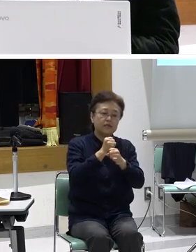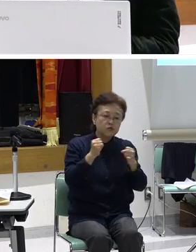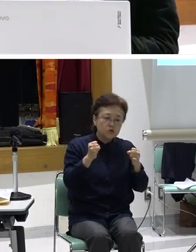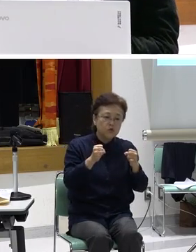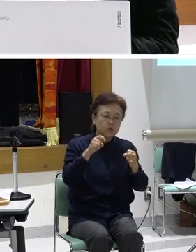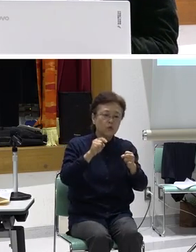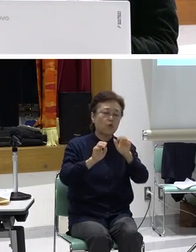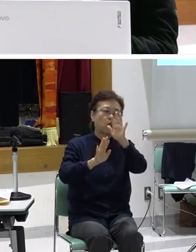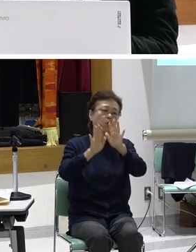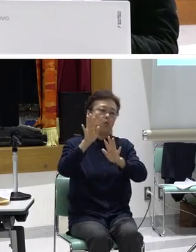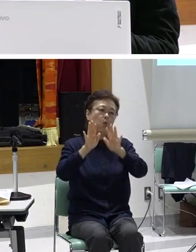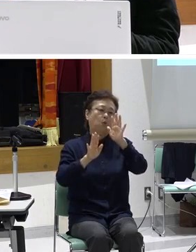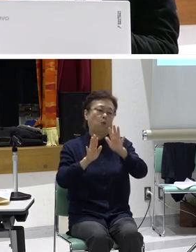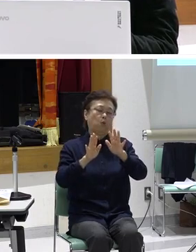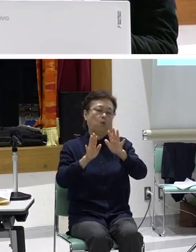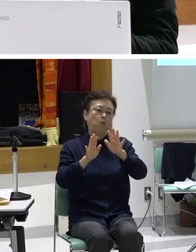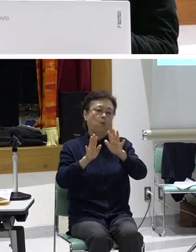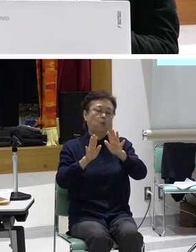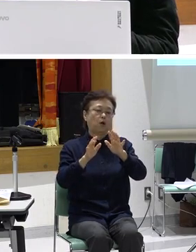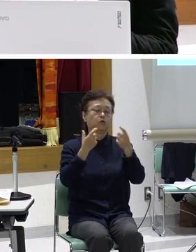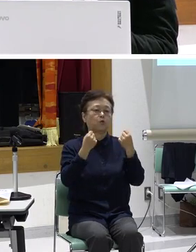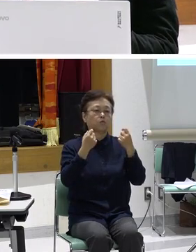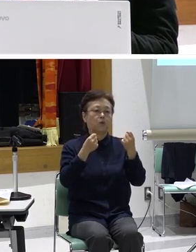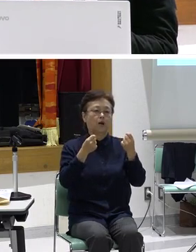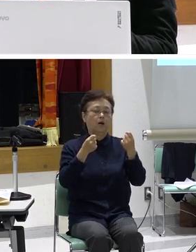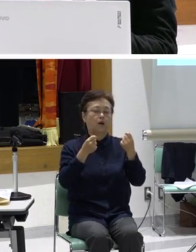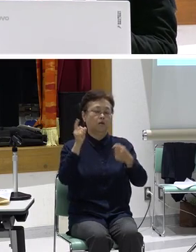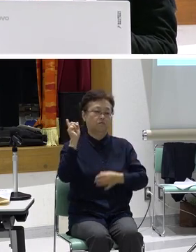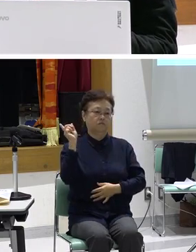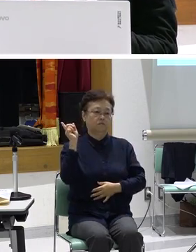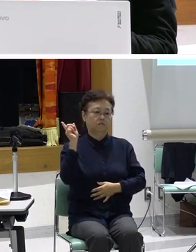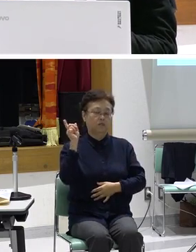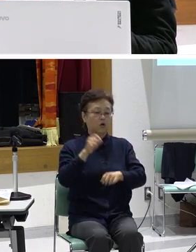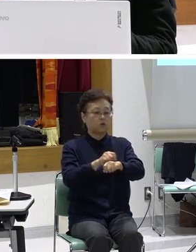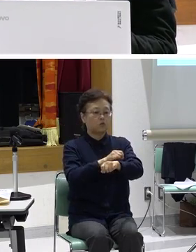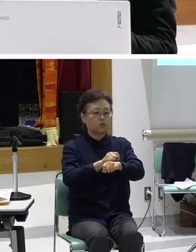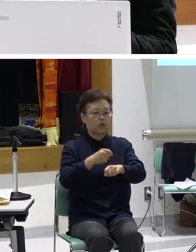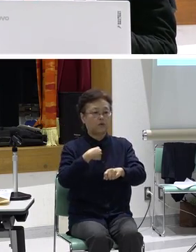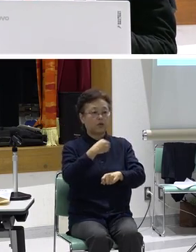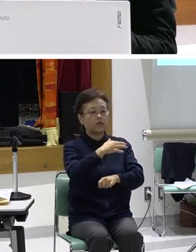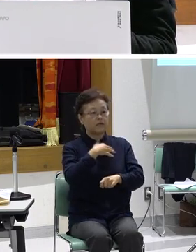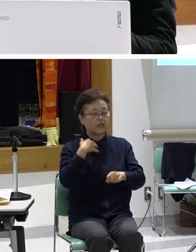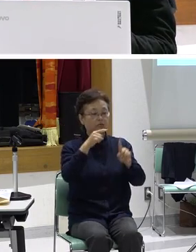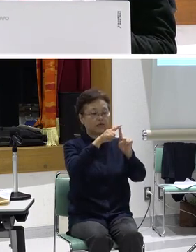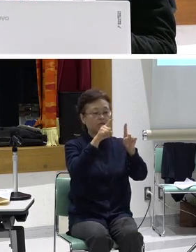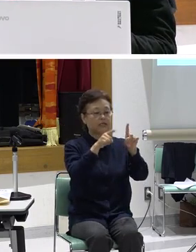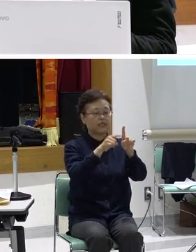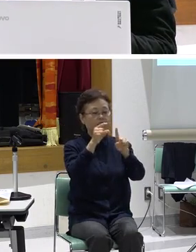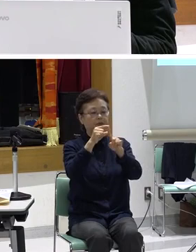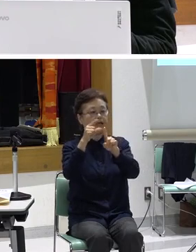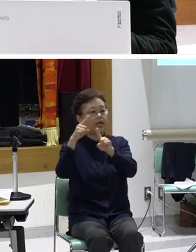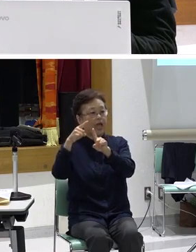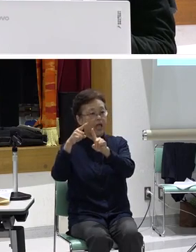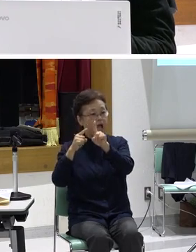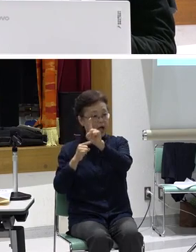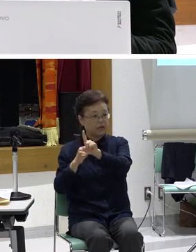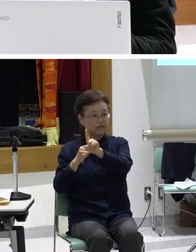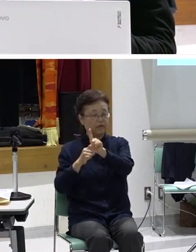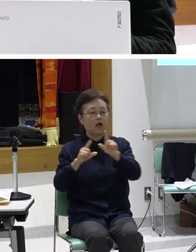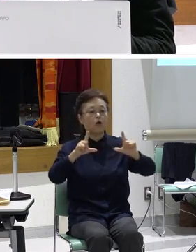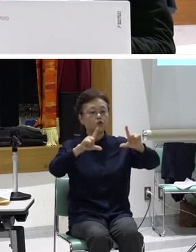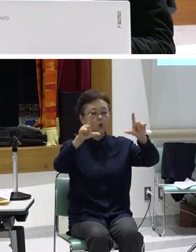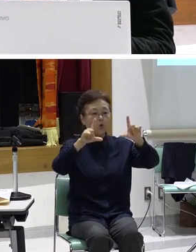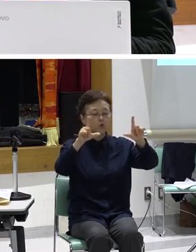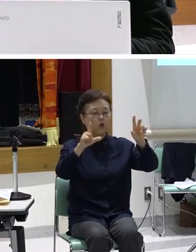が、反映をしてるんですね。で、特に私たち、DPI は東京2020